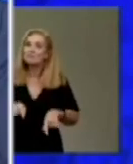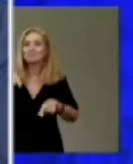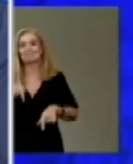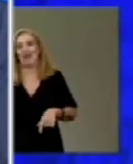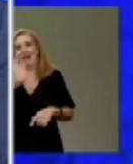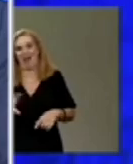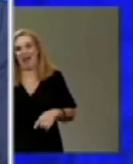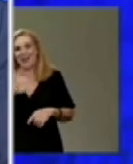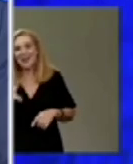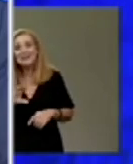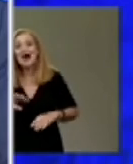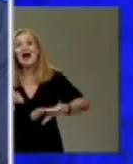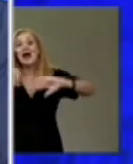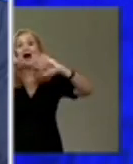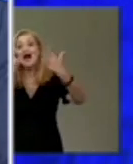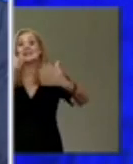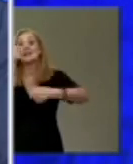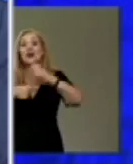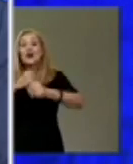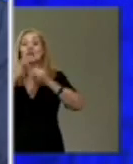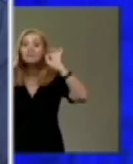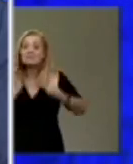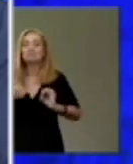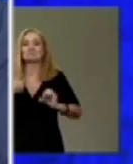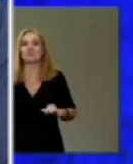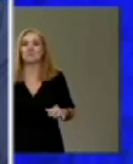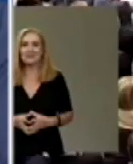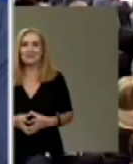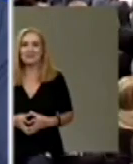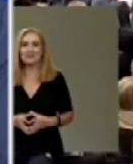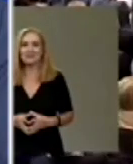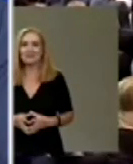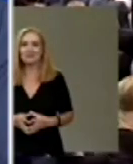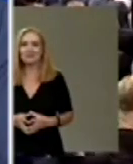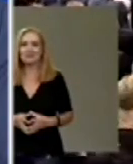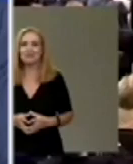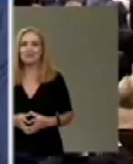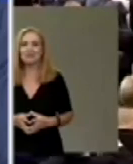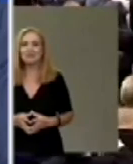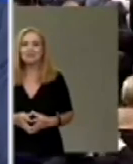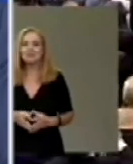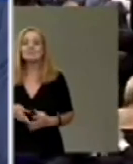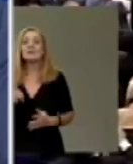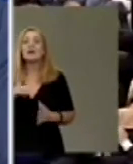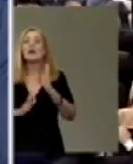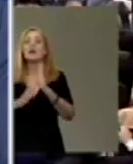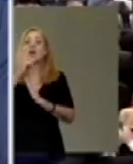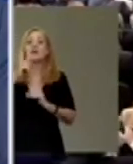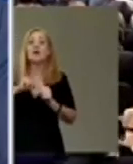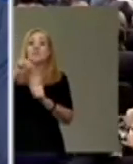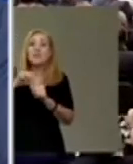είναι τα τελευταία δύο χρόνια τρία έχουμε για πρώτη φορά μετά από 15 χρόνια αυξήσεις